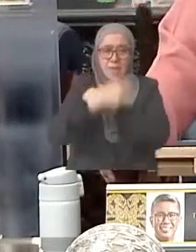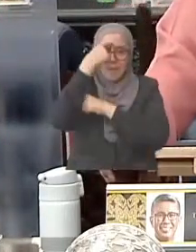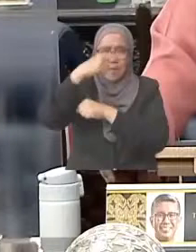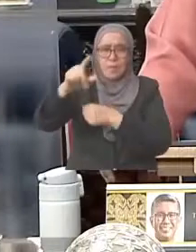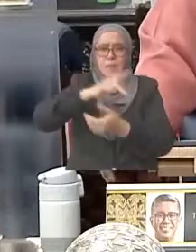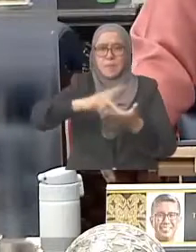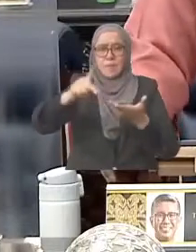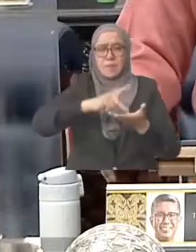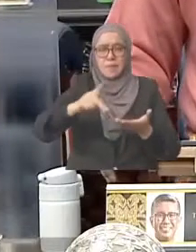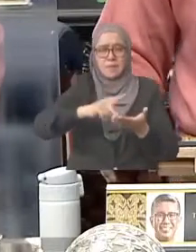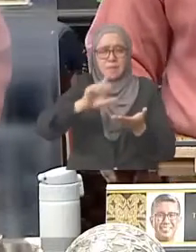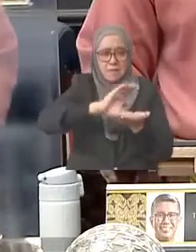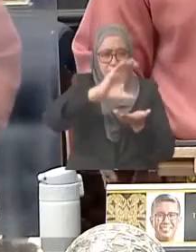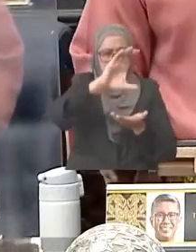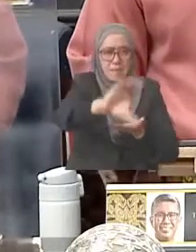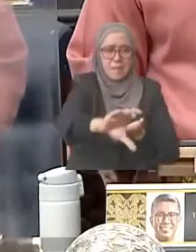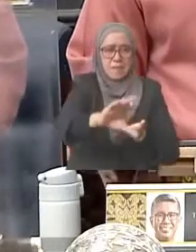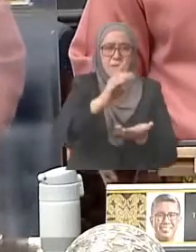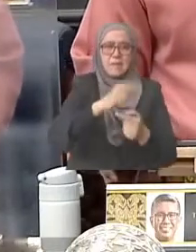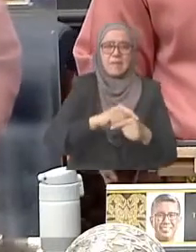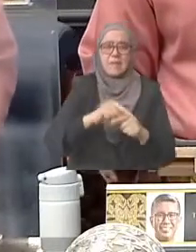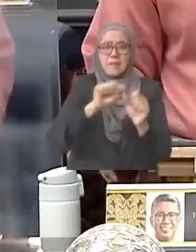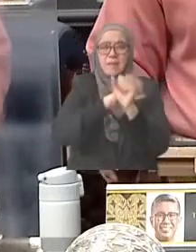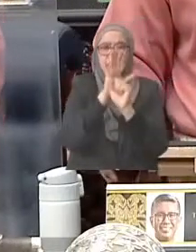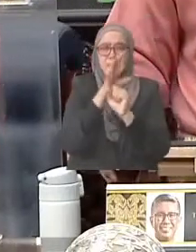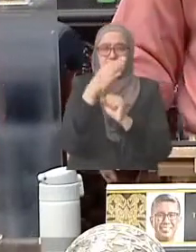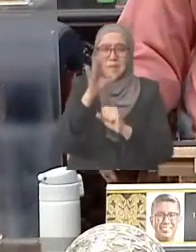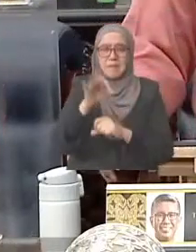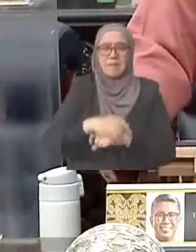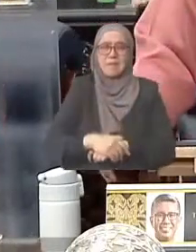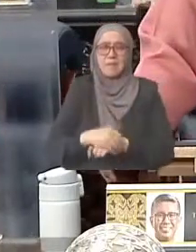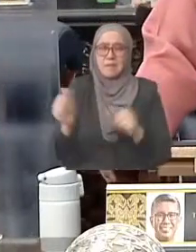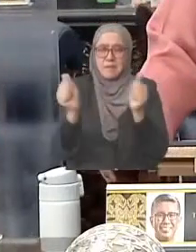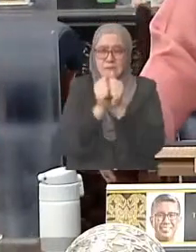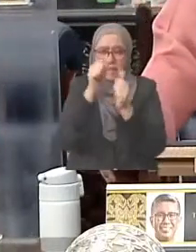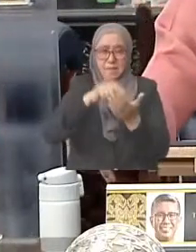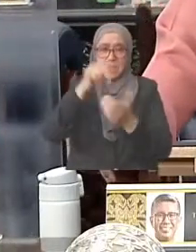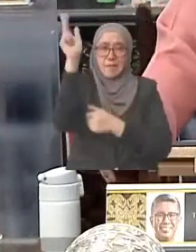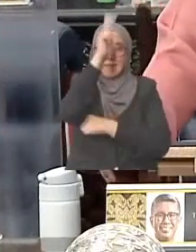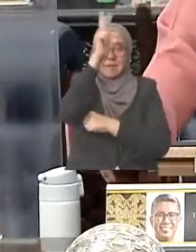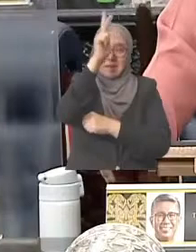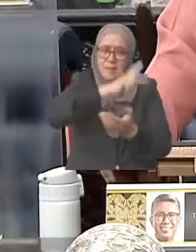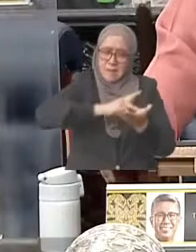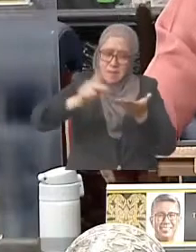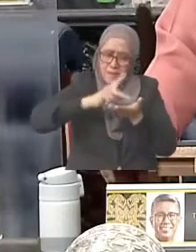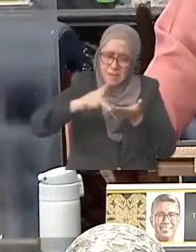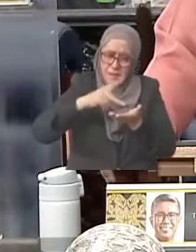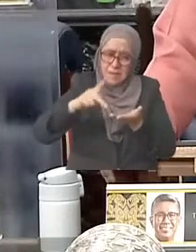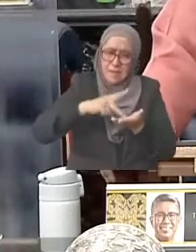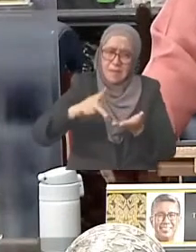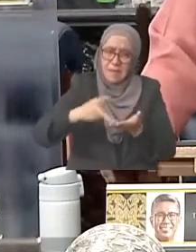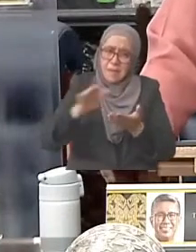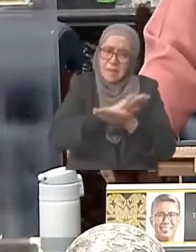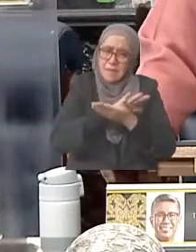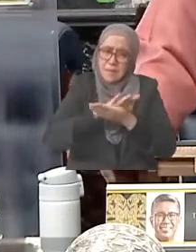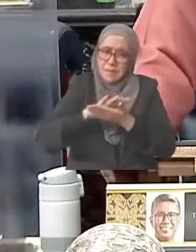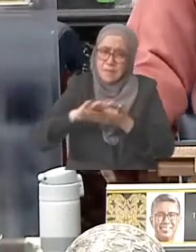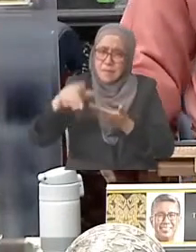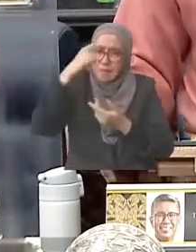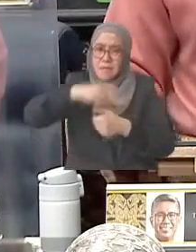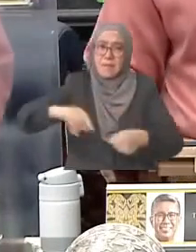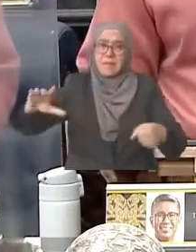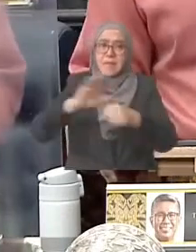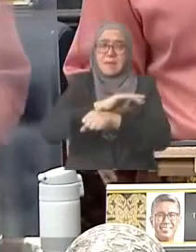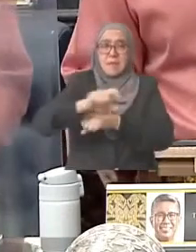16 dengan pilihan ini kerajaan akan membelanjakan sebaiknya bagi memenuhi keperluan vaksinasi